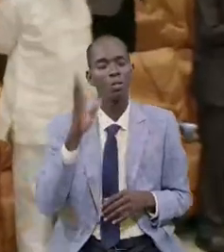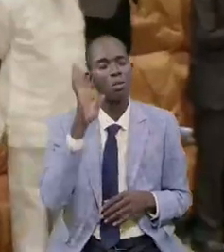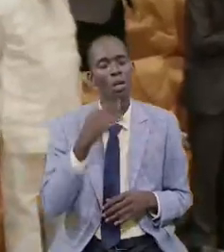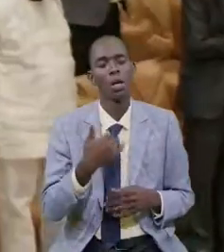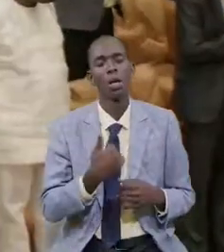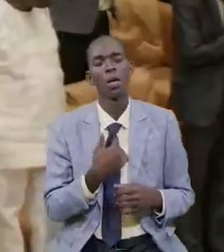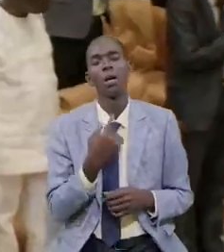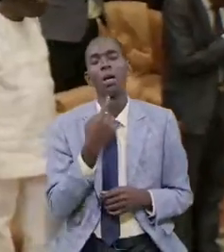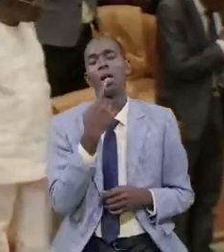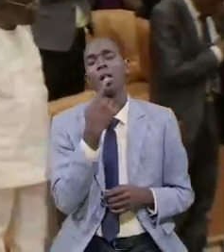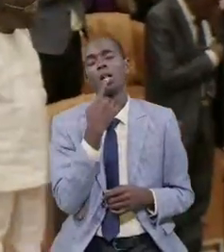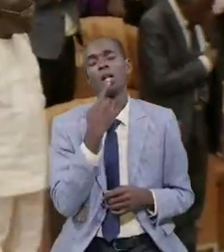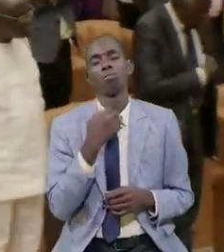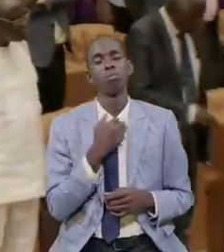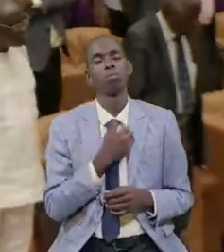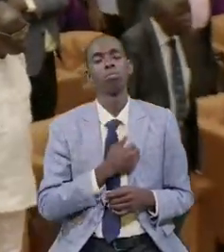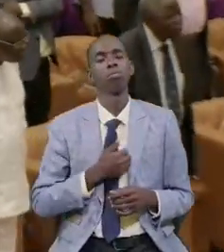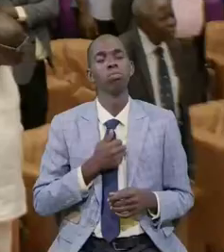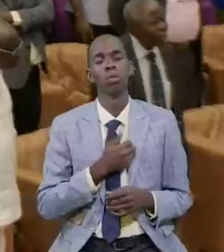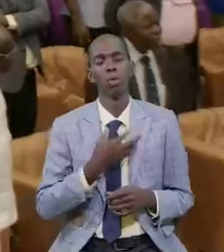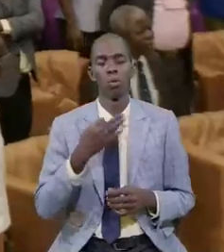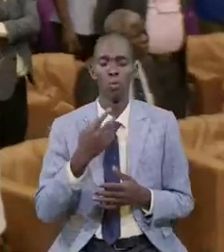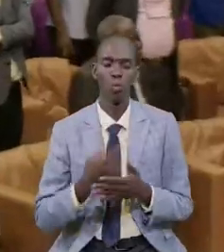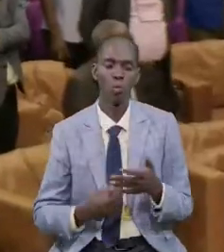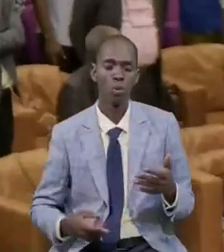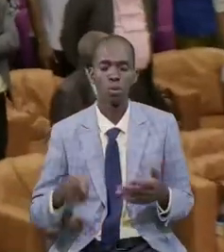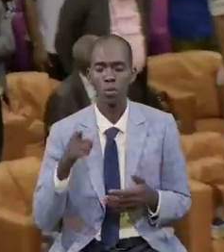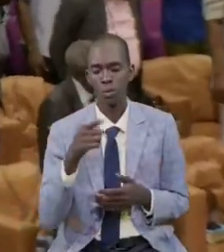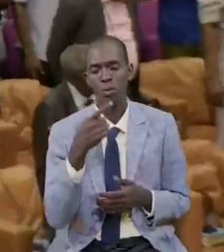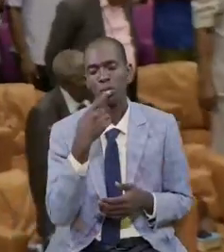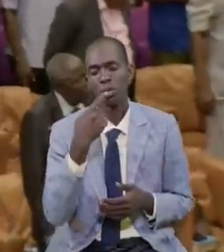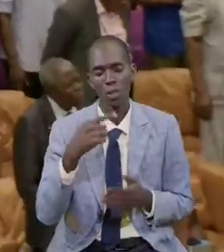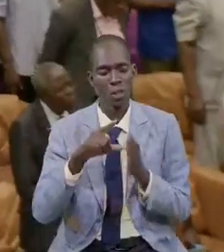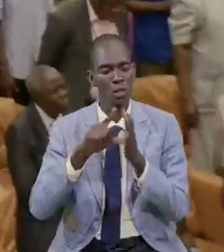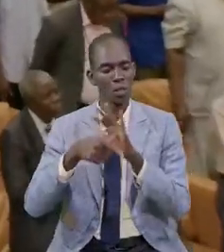allez regretter ce que vous dites.